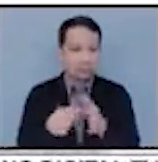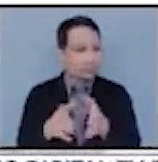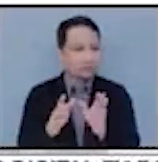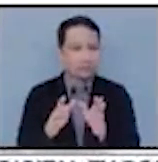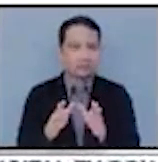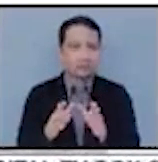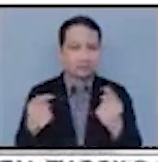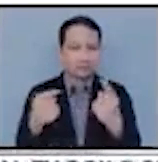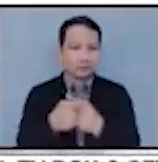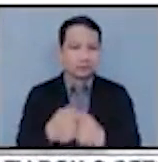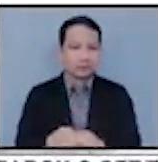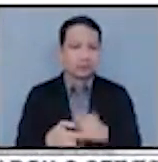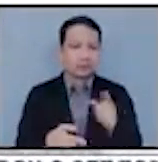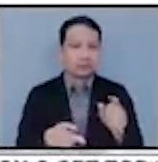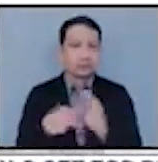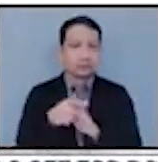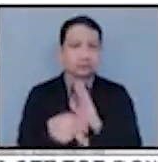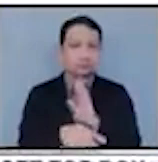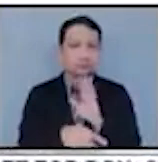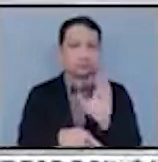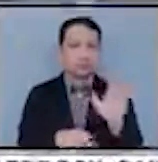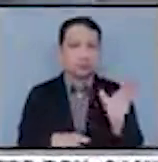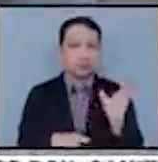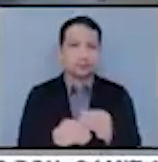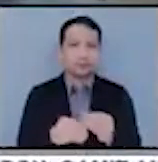sa polisiya ng kanilang opisina.